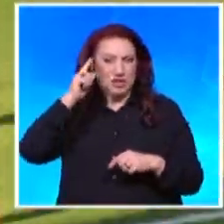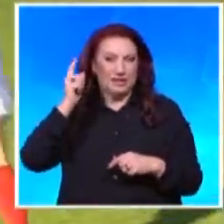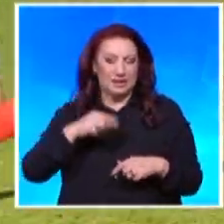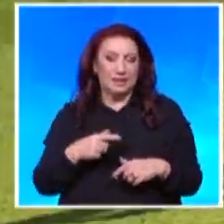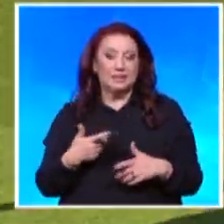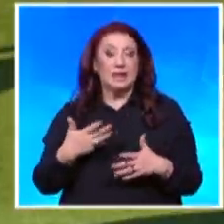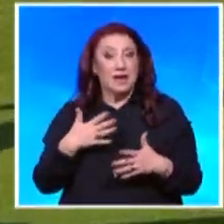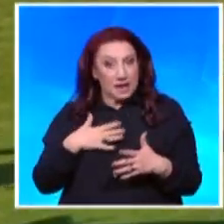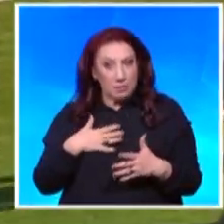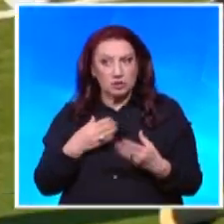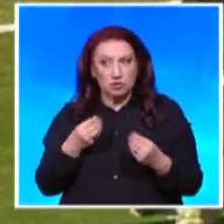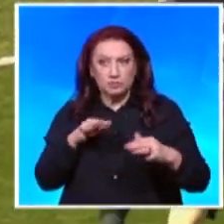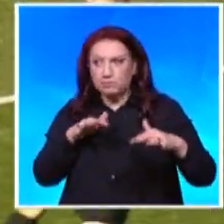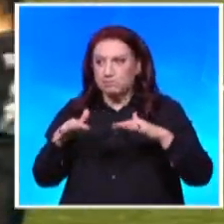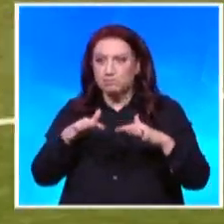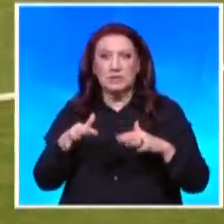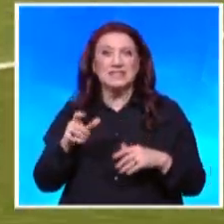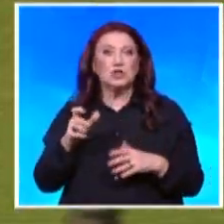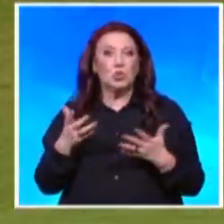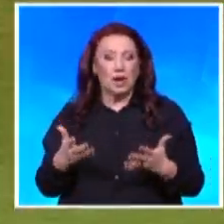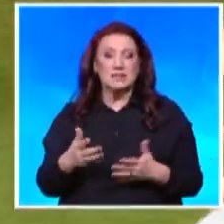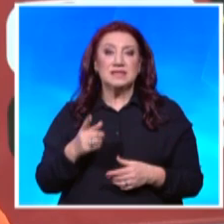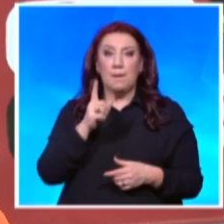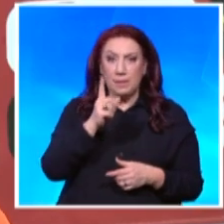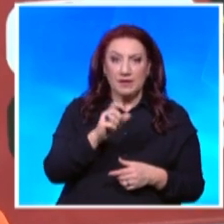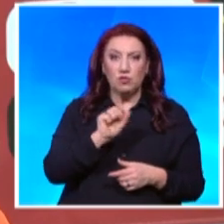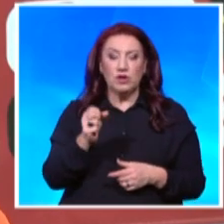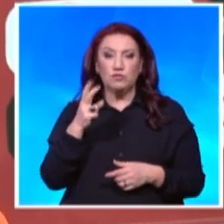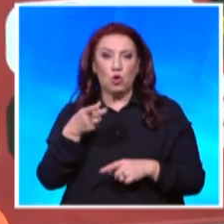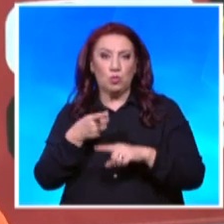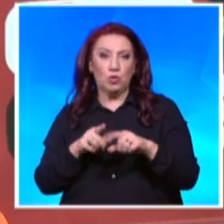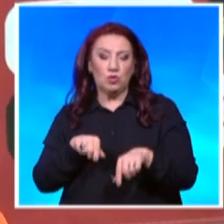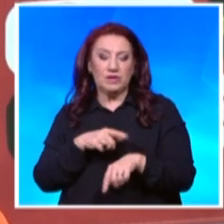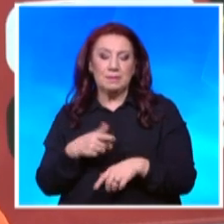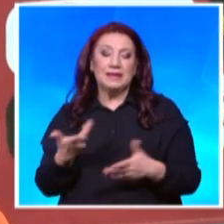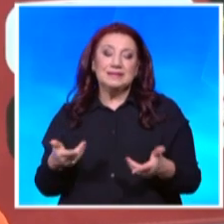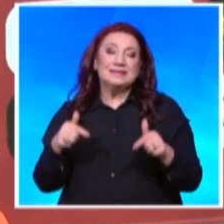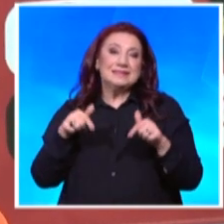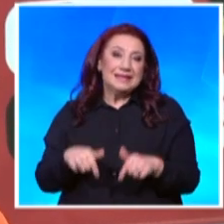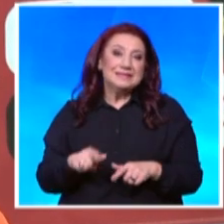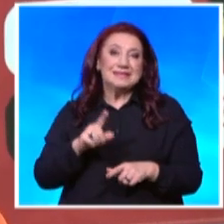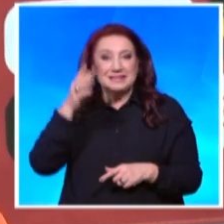създавахме ситуации и през първото и през второто полувреме, просто завършващи удар днеска не беше на наша страна.